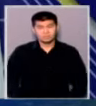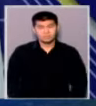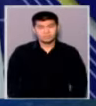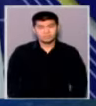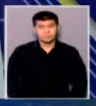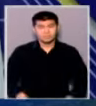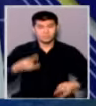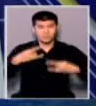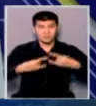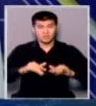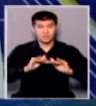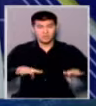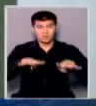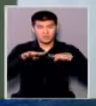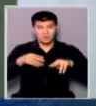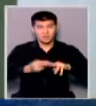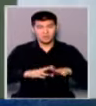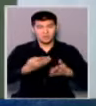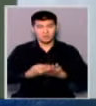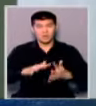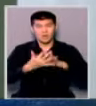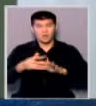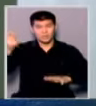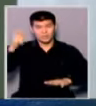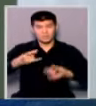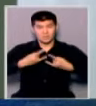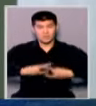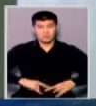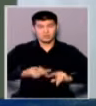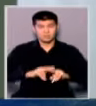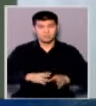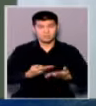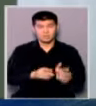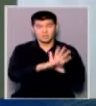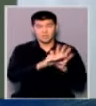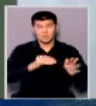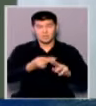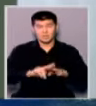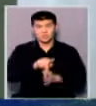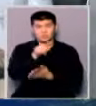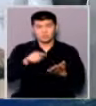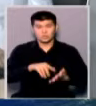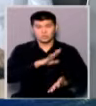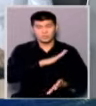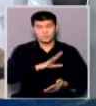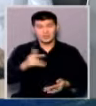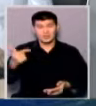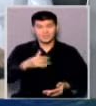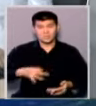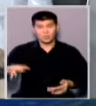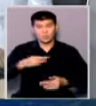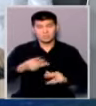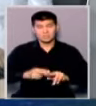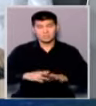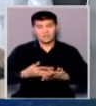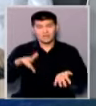Эфир барысында көрерменімізден ауданнан босануға келген әйелдерге перзентхана таңдау құқы беріле ме деген сауал түсті. Атырау облысы бойынша